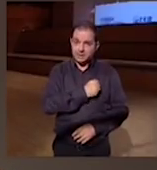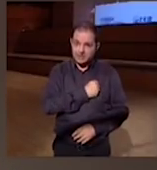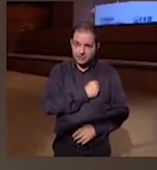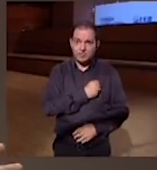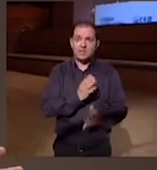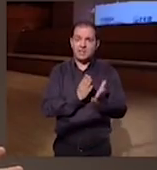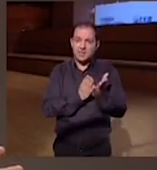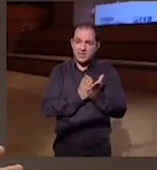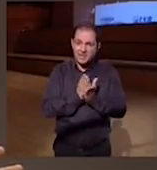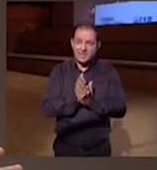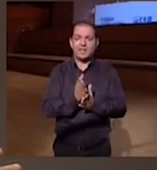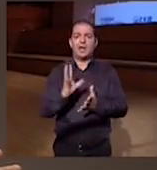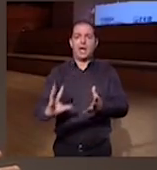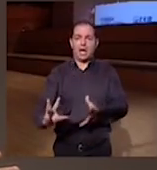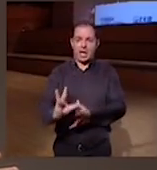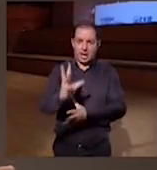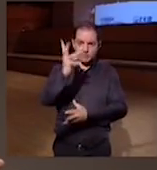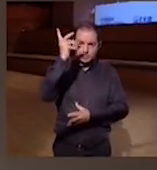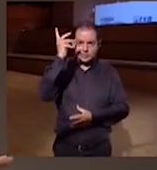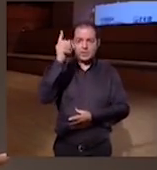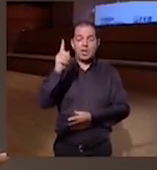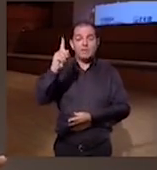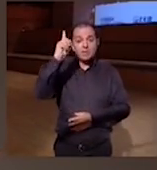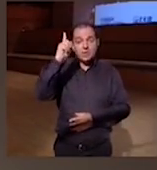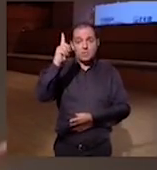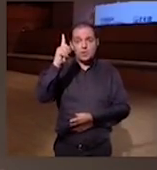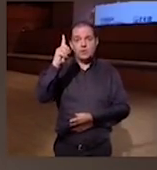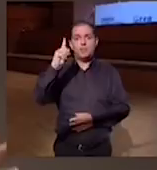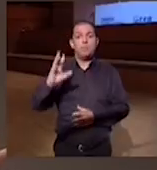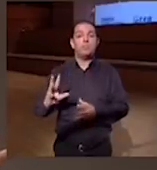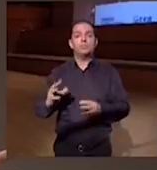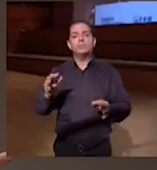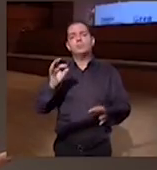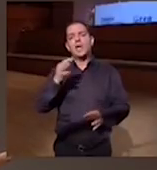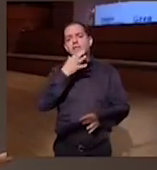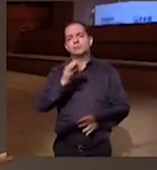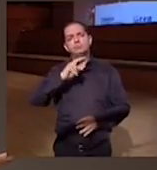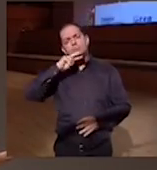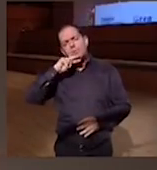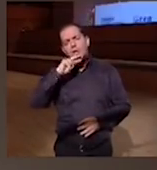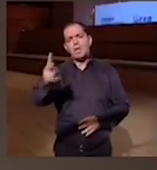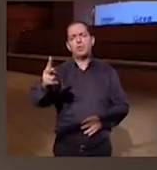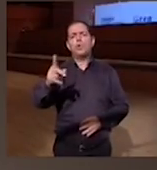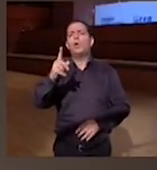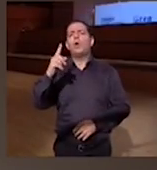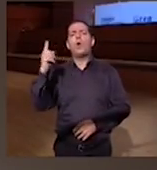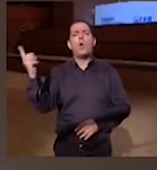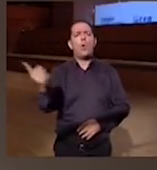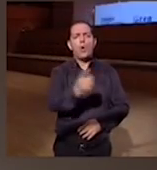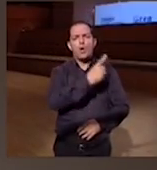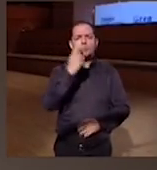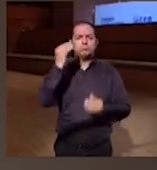δίκαιη, η συμπεριληπτική ανάπτυξη είναι η μόνη προοδευτική απάντηση σε όλα τα